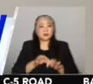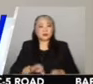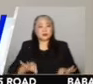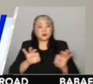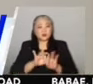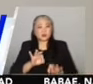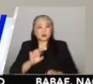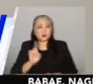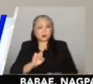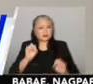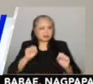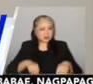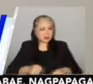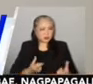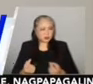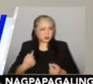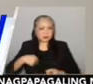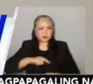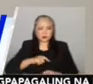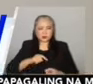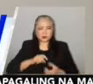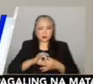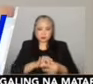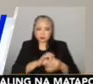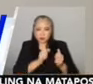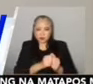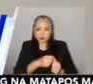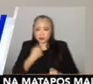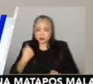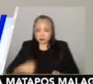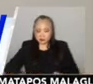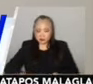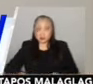gawin natin together with China so that we can move forward? That's the bottom line.